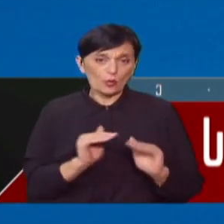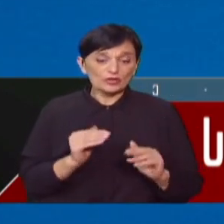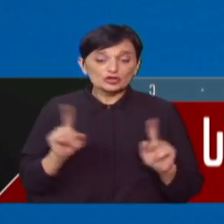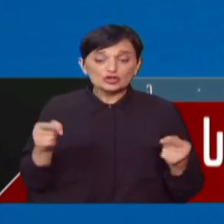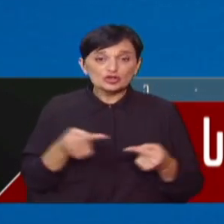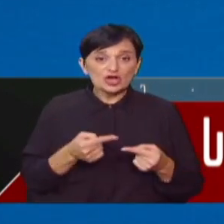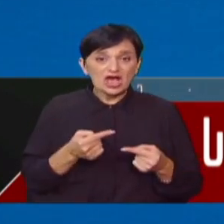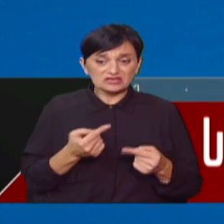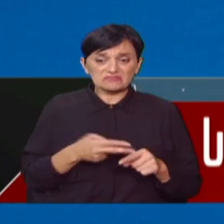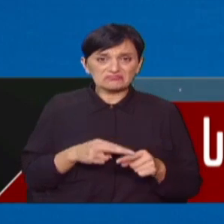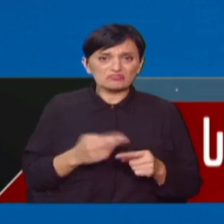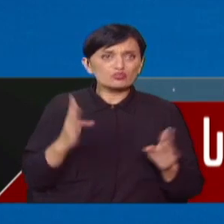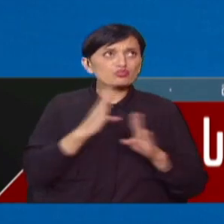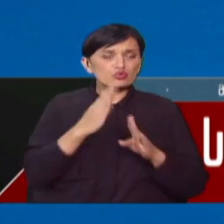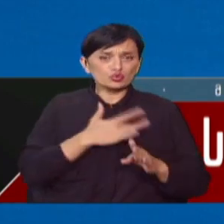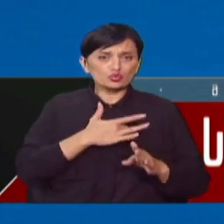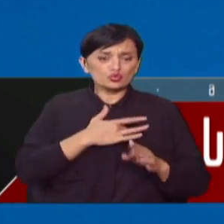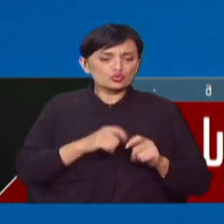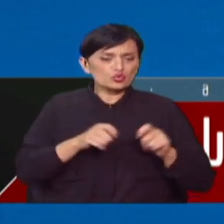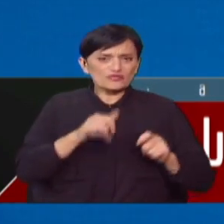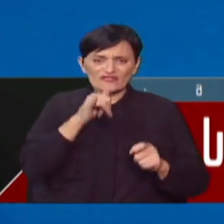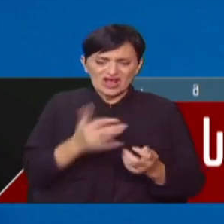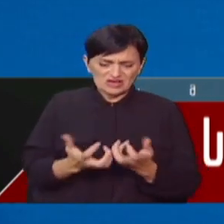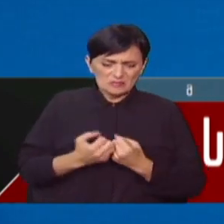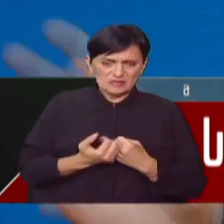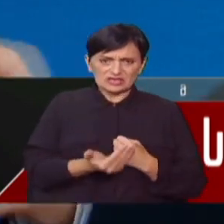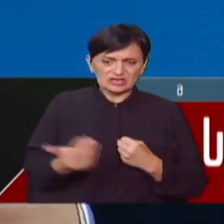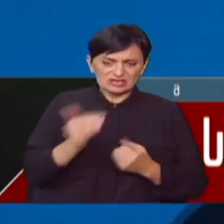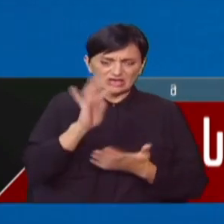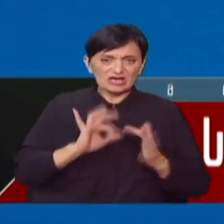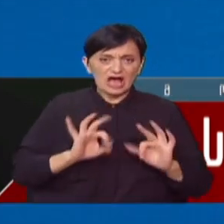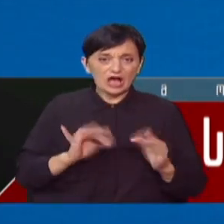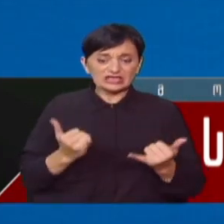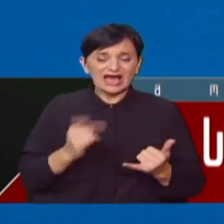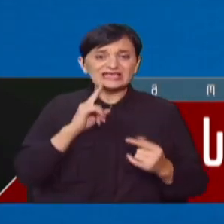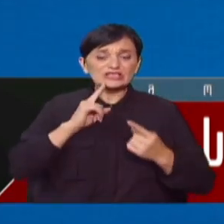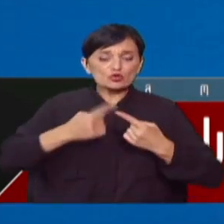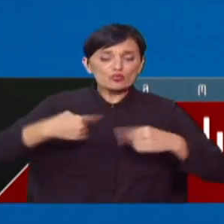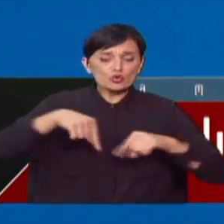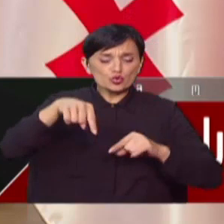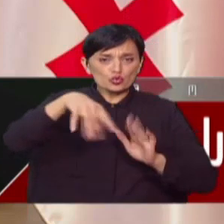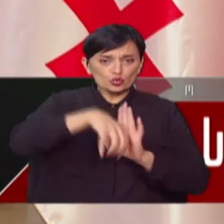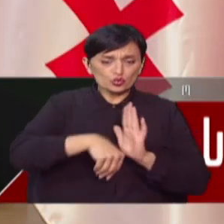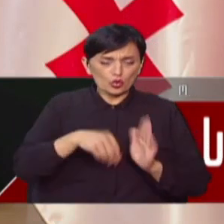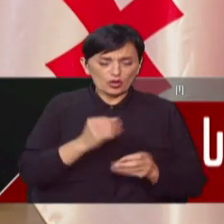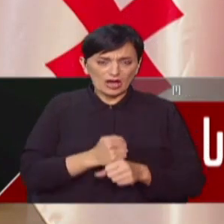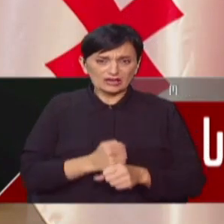შესაბამისად, მათგან ბუნებრივია გულს ყველათ ვერავინ ვერ მიიღებს იმ განცხადებებს, რომელიც დღეს ბიუროზე გაკეთდა.